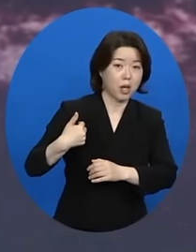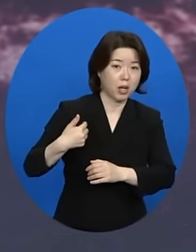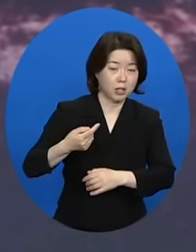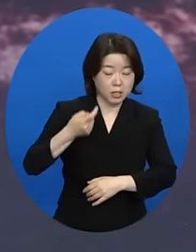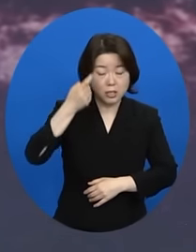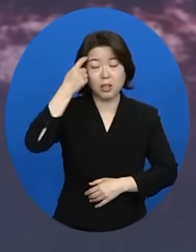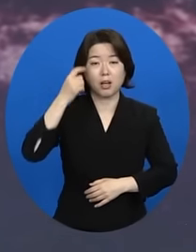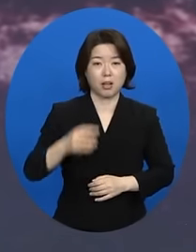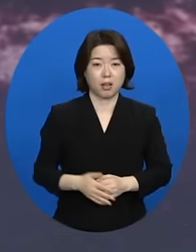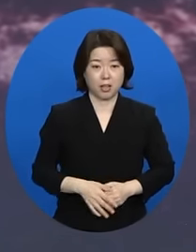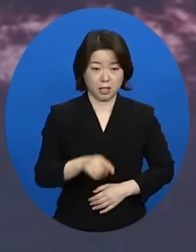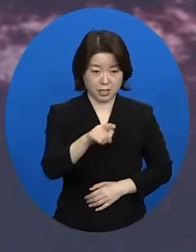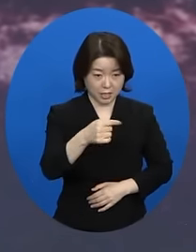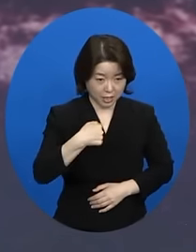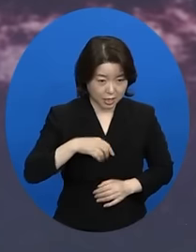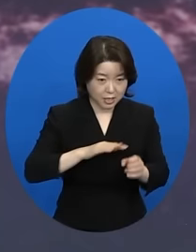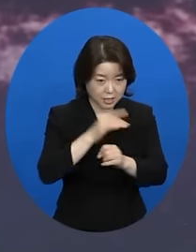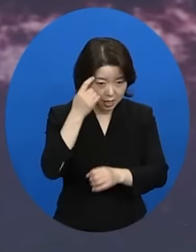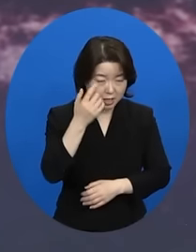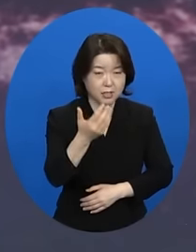너가 나를 사랑하느냐?